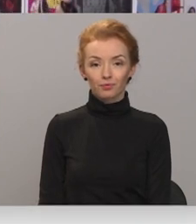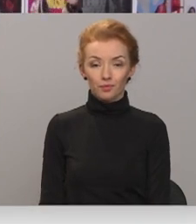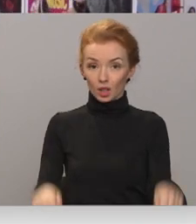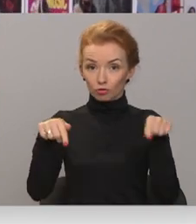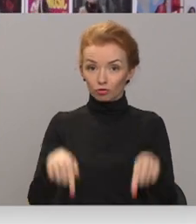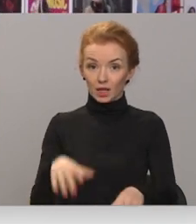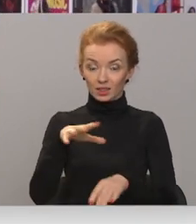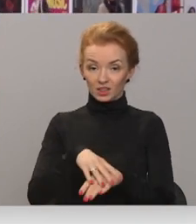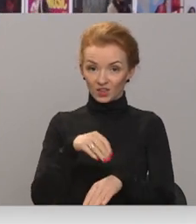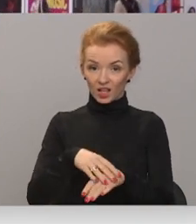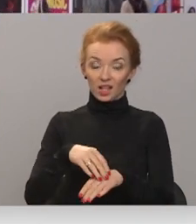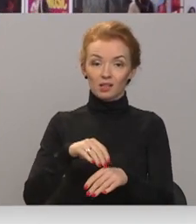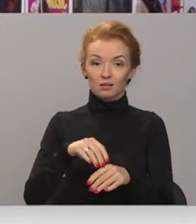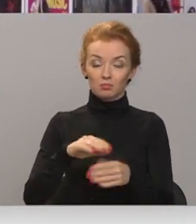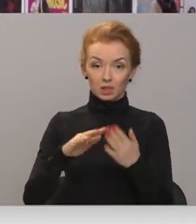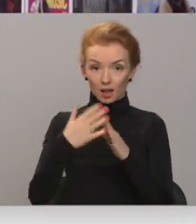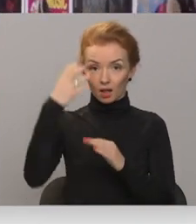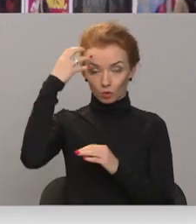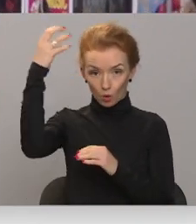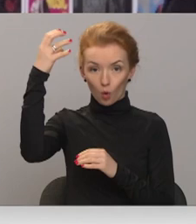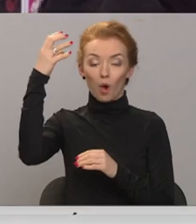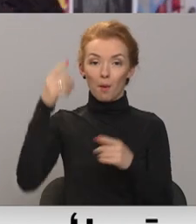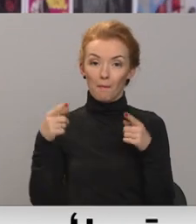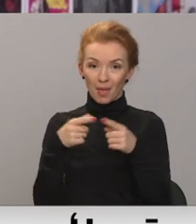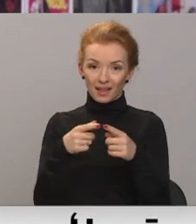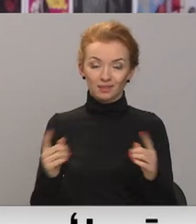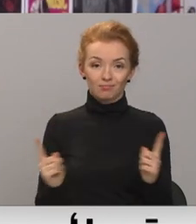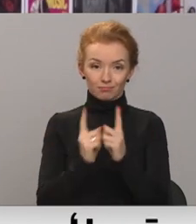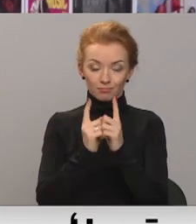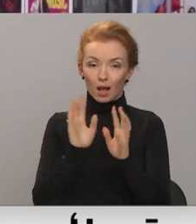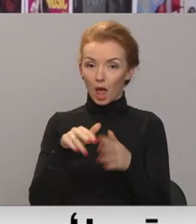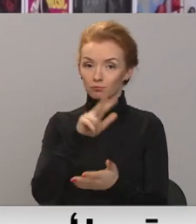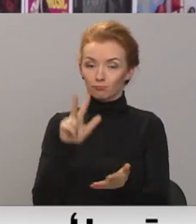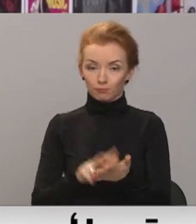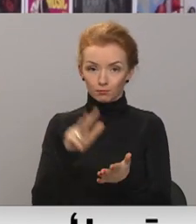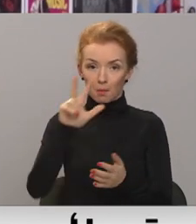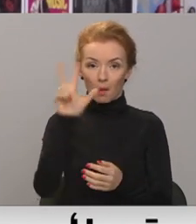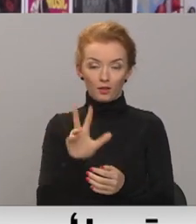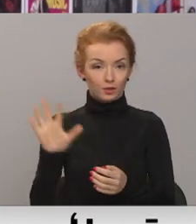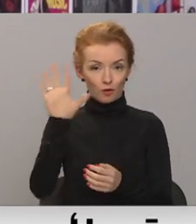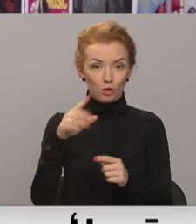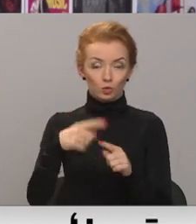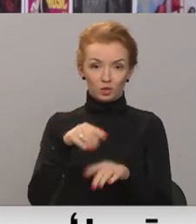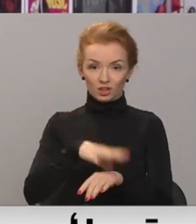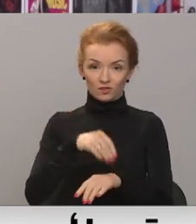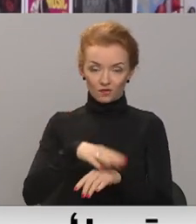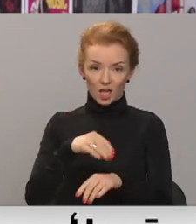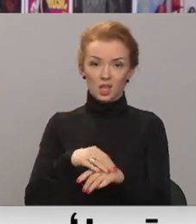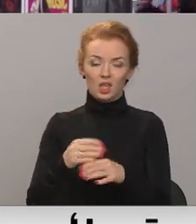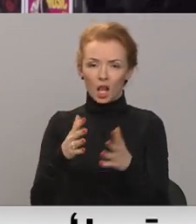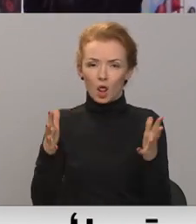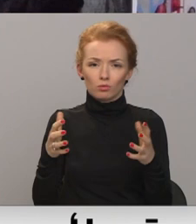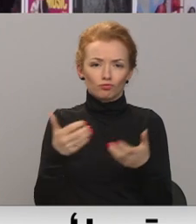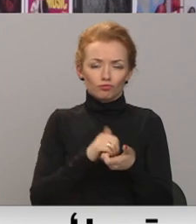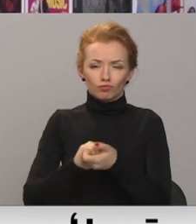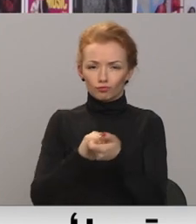Šeit Zviedrijas galvaspilsētā notikušās sanāksmes mērķis bija vēlreiz apstiprināt Baltijas valstu un Zviedrijas ciešo